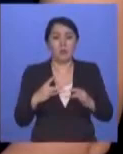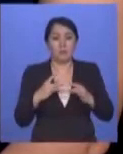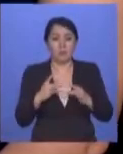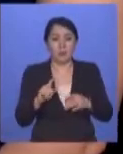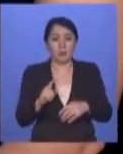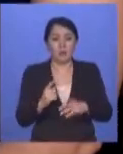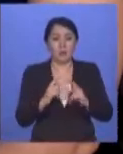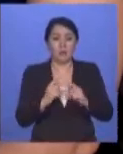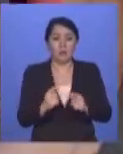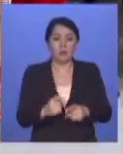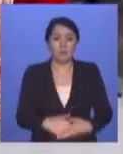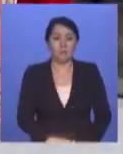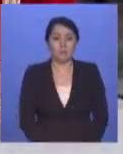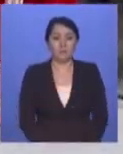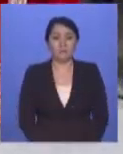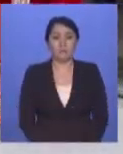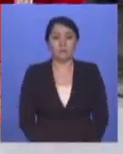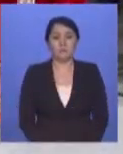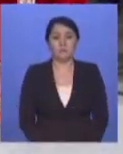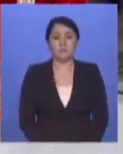түрде кілттерін табыстады.